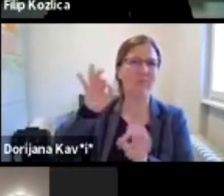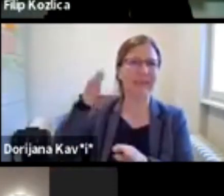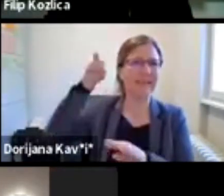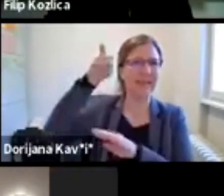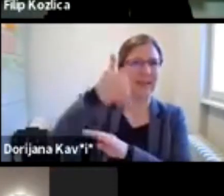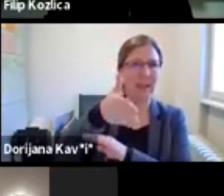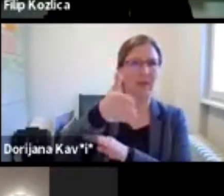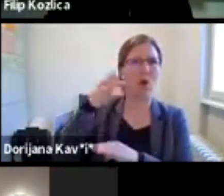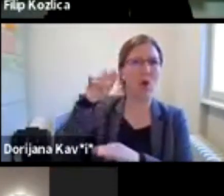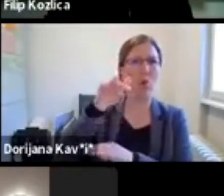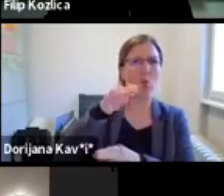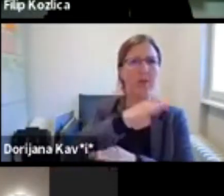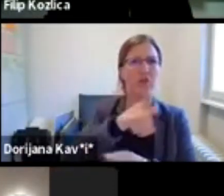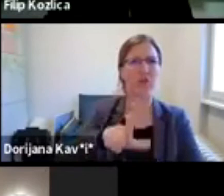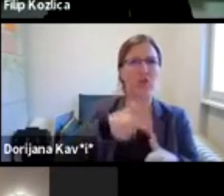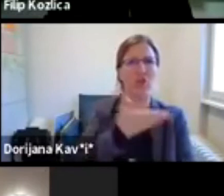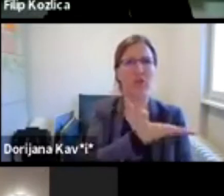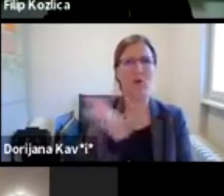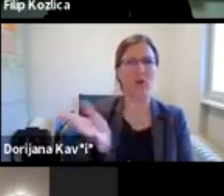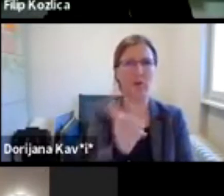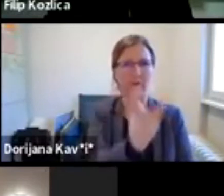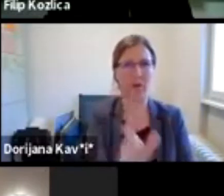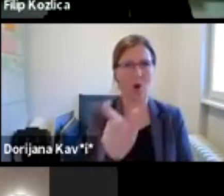kojima smo ovdje danas govorili.